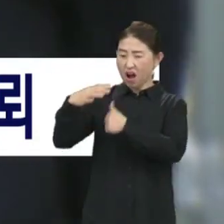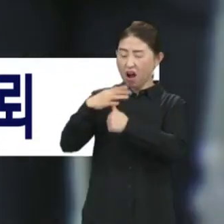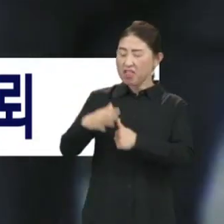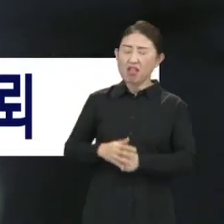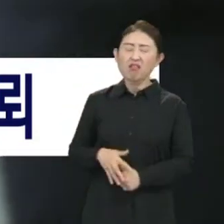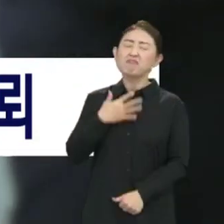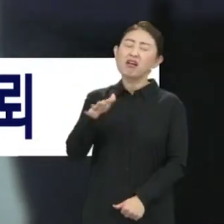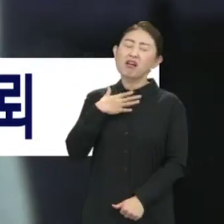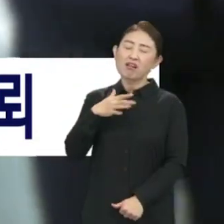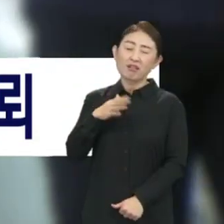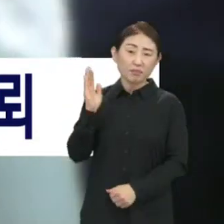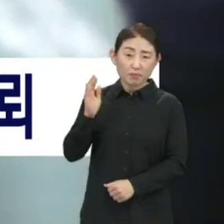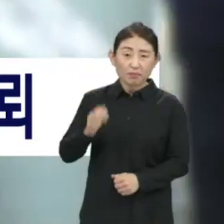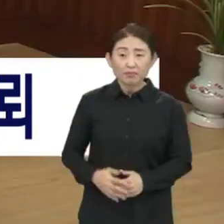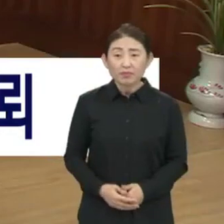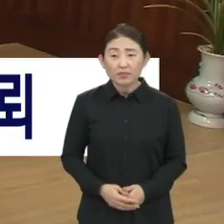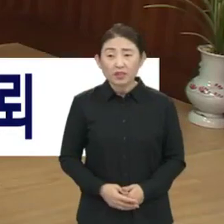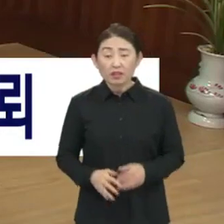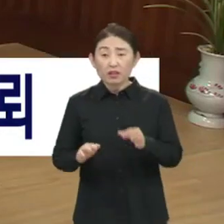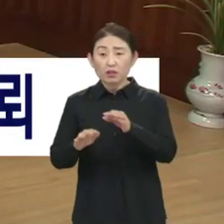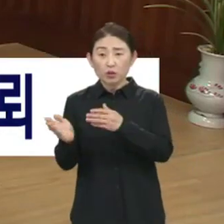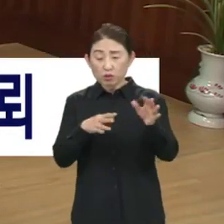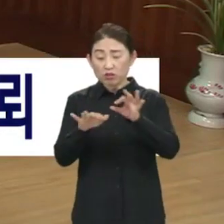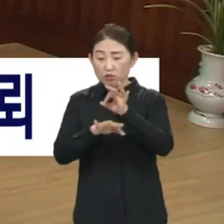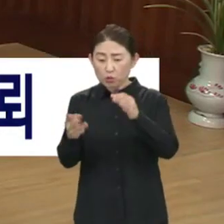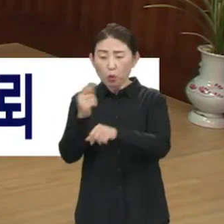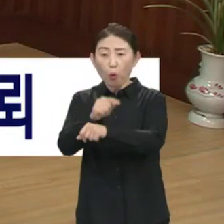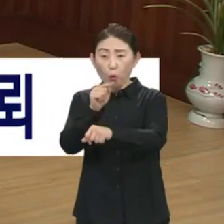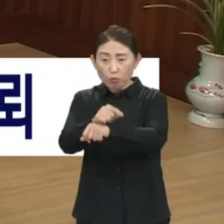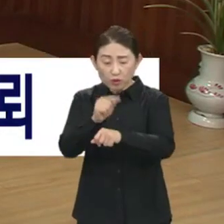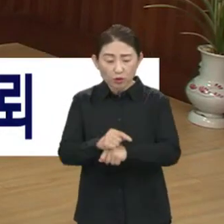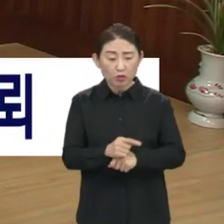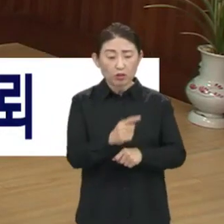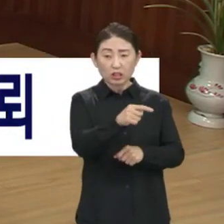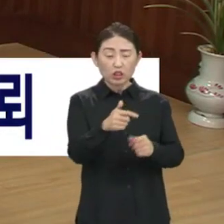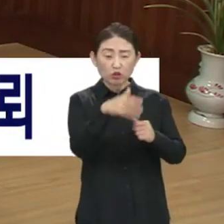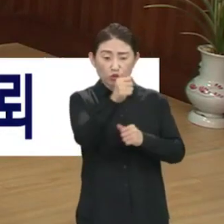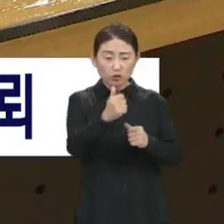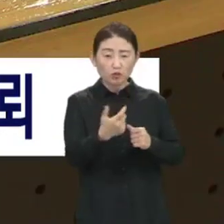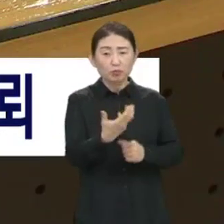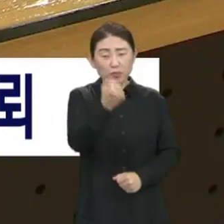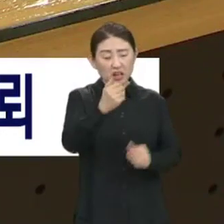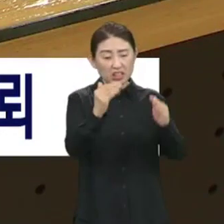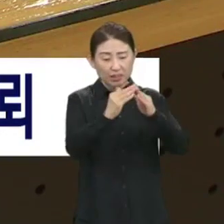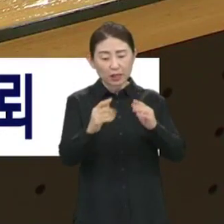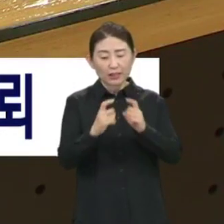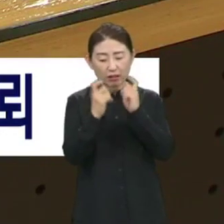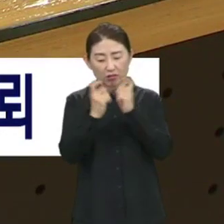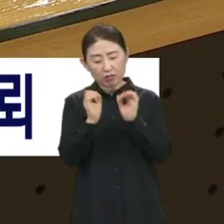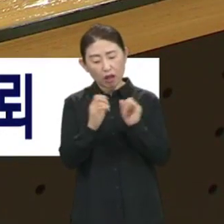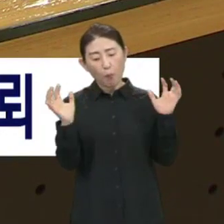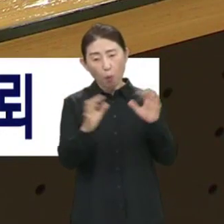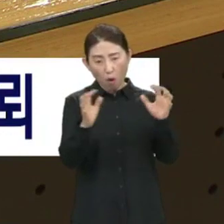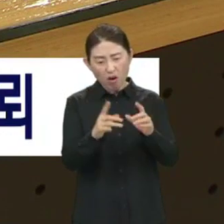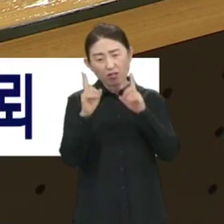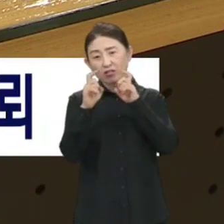의혹을 부인해왔습니다. 또 서천군 공무원들이 군수 소유의 통나무집에서 사적인 모임을 했다는 의혹에